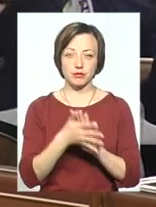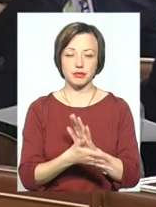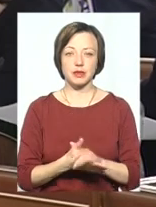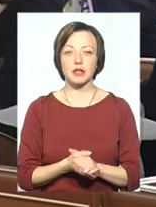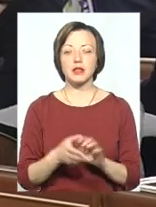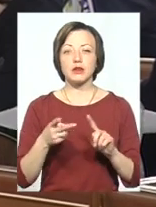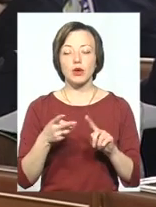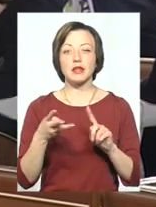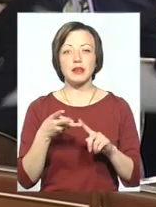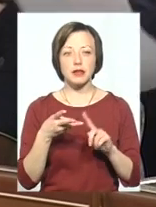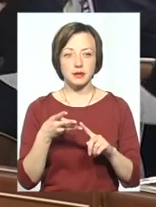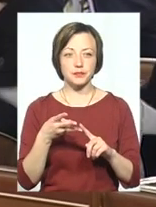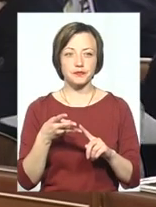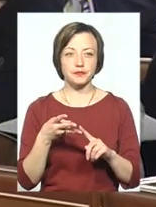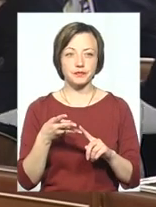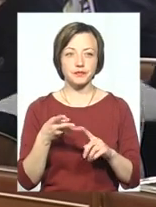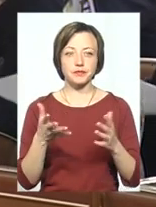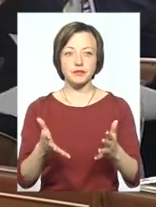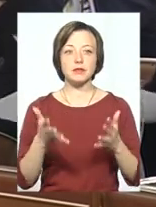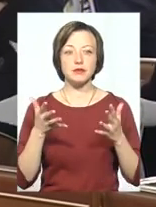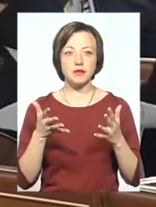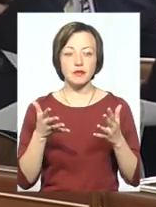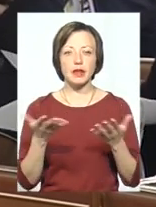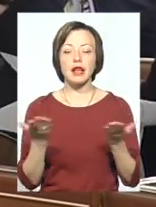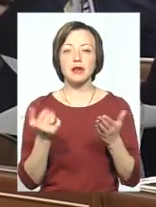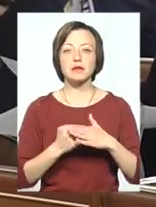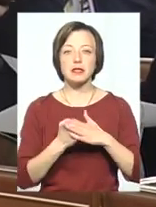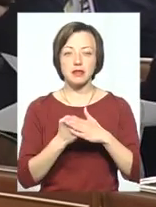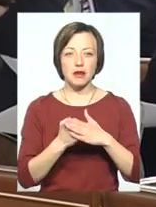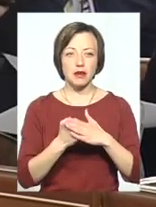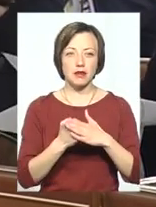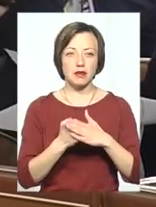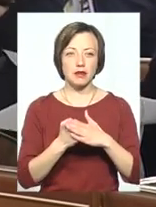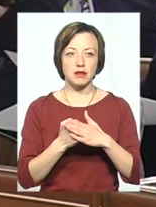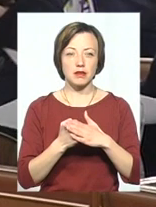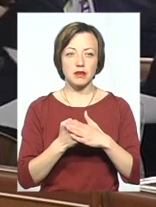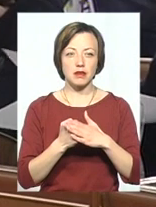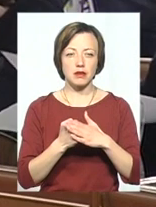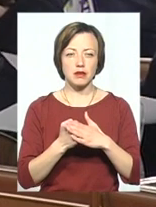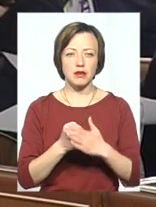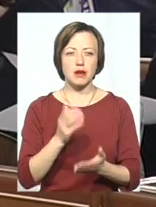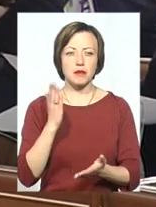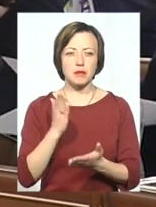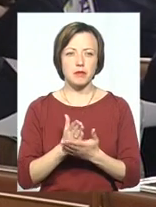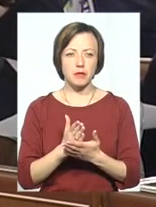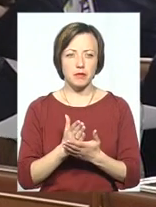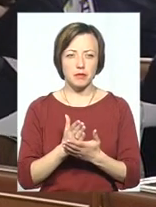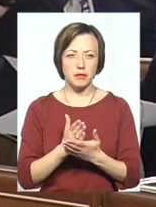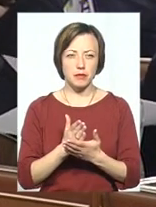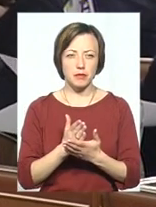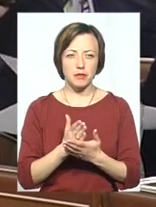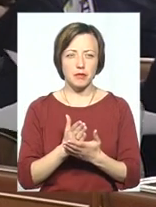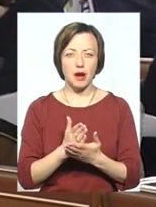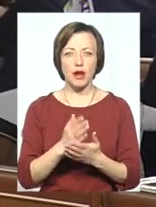Це друге питання. Дальше тут з'ясувати я просив на якій підставі товариства АРАУ універсал авіа має нерухоме майно на території